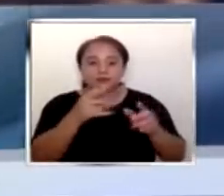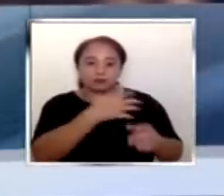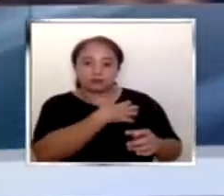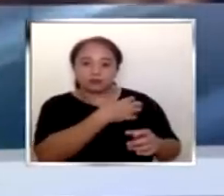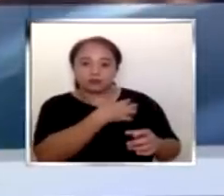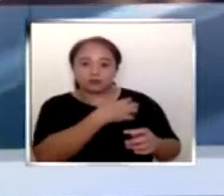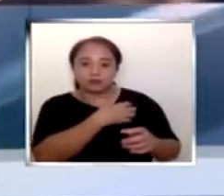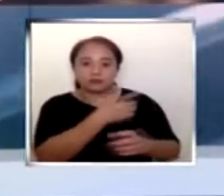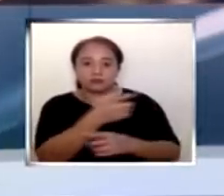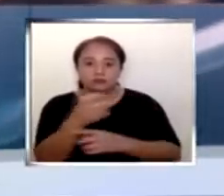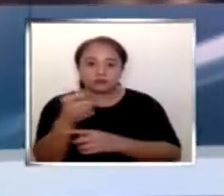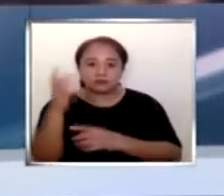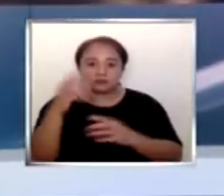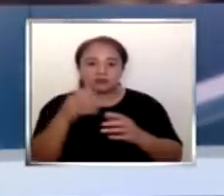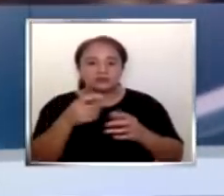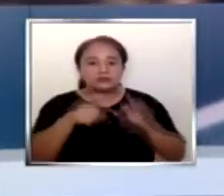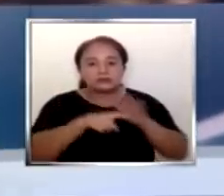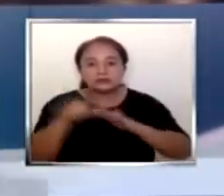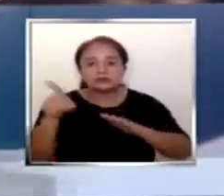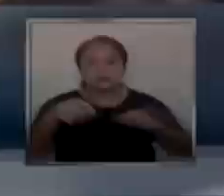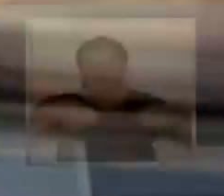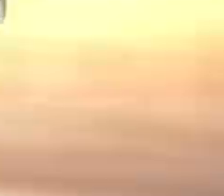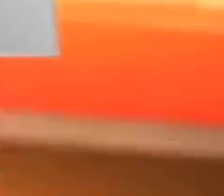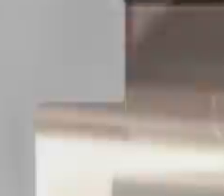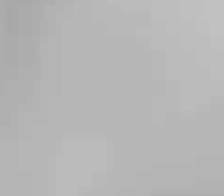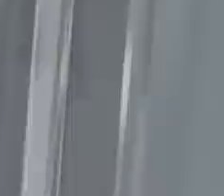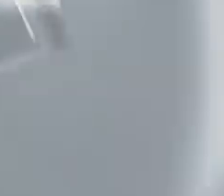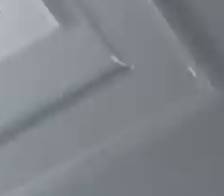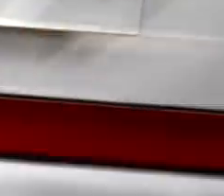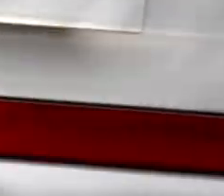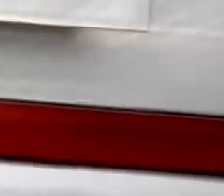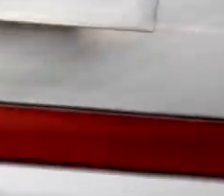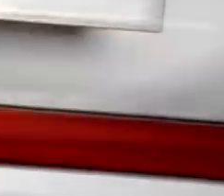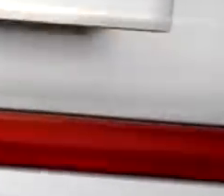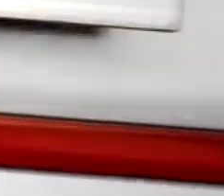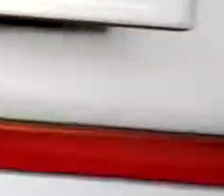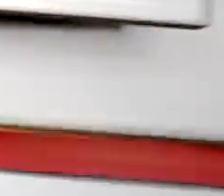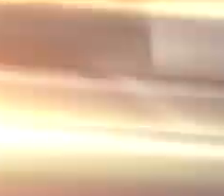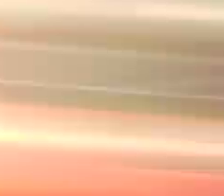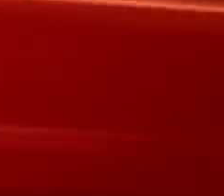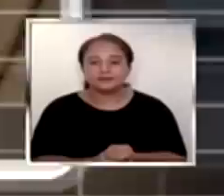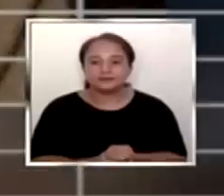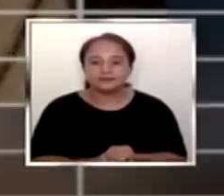naaksidente siya. Nakatutok si My Bermudez Exclusive.